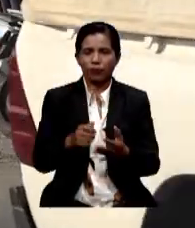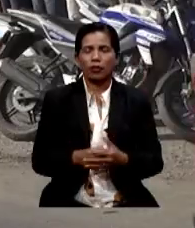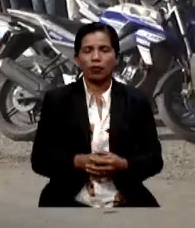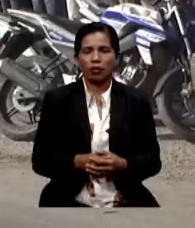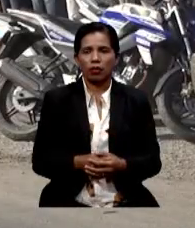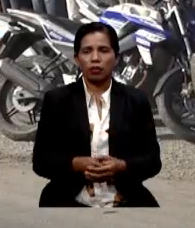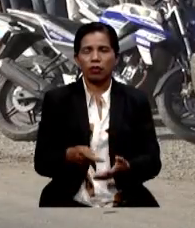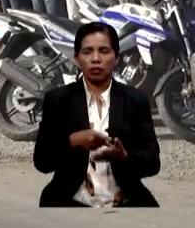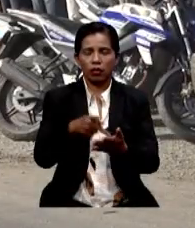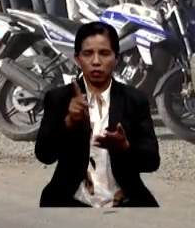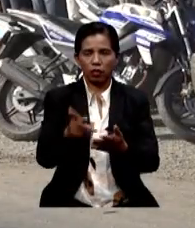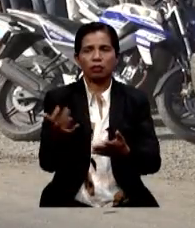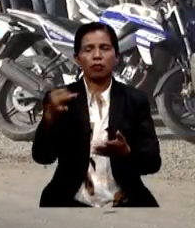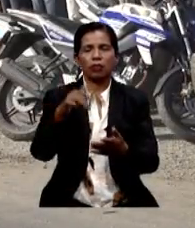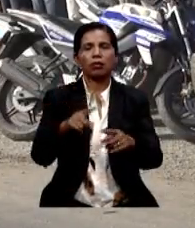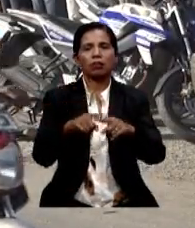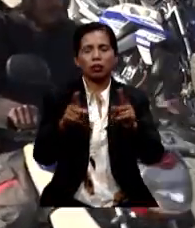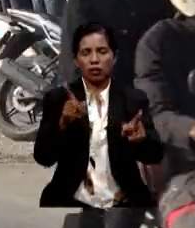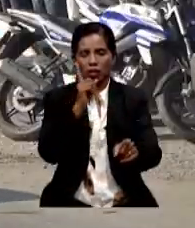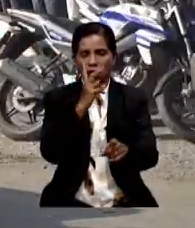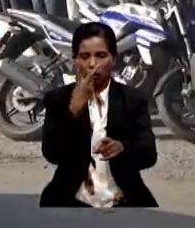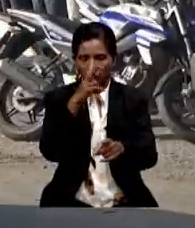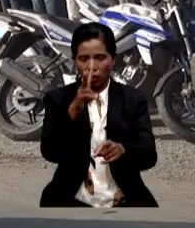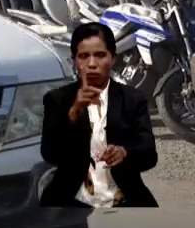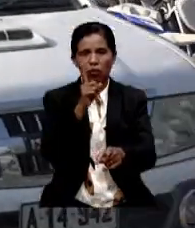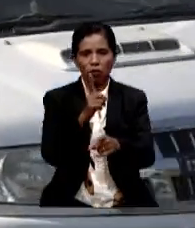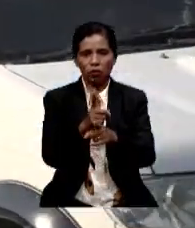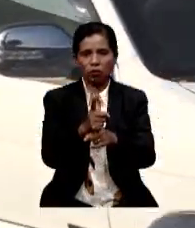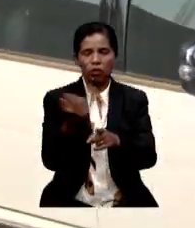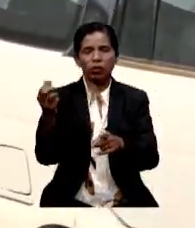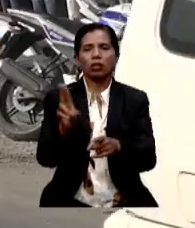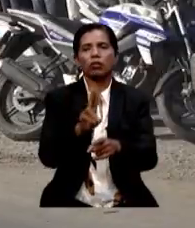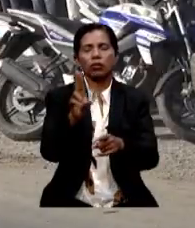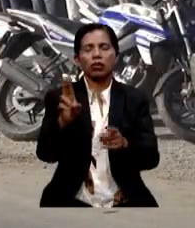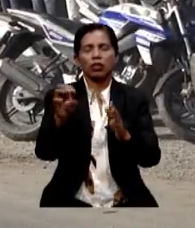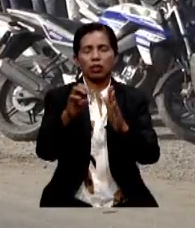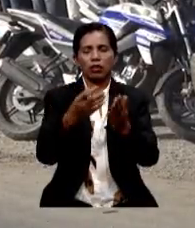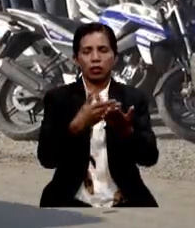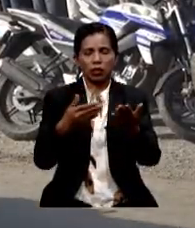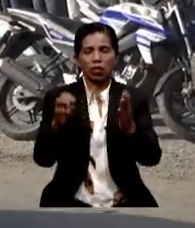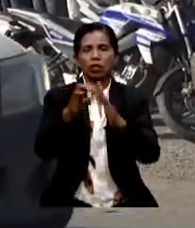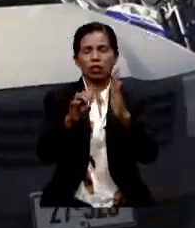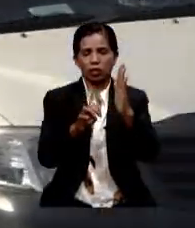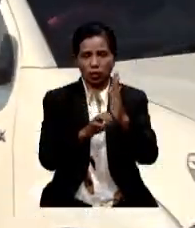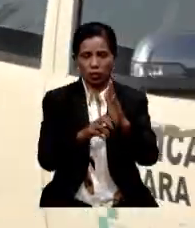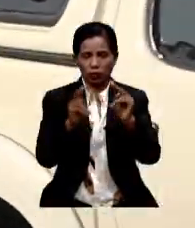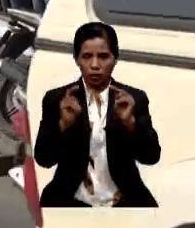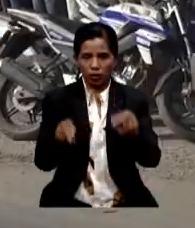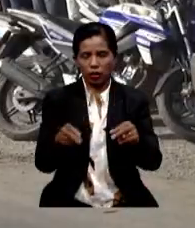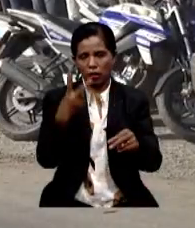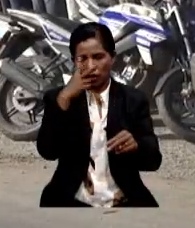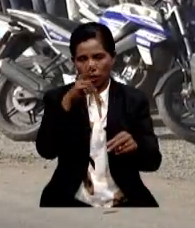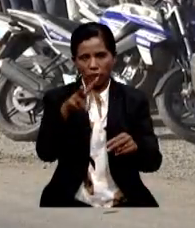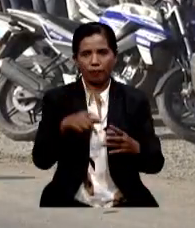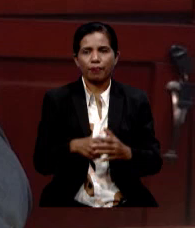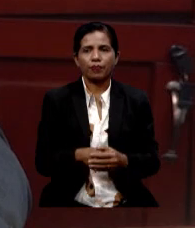foto individu sang basira. Tapi hari lo losne buat siapa nene, sila ukur pelas sains tarunia. Ada nene mak precisa ten antena agora.